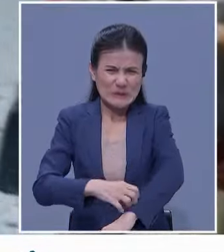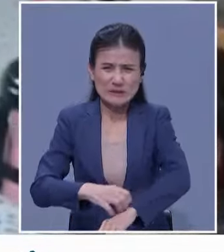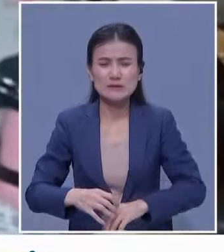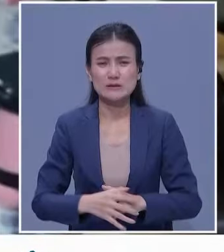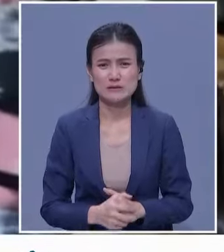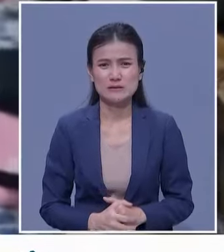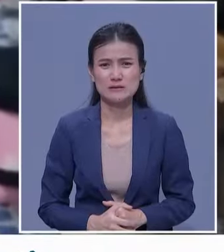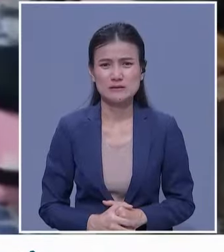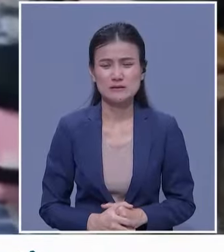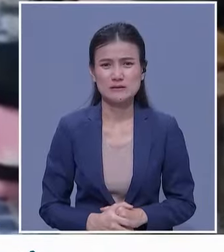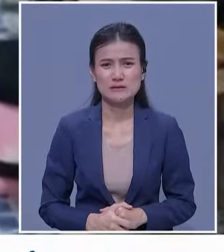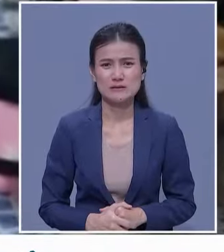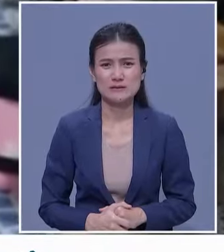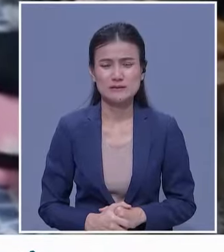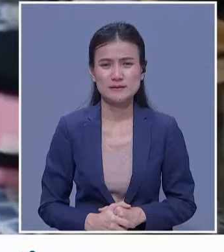ขาบุกเข้าม